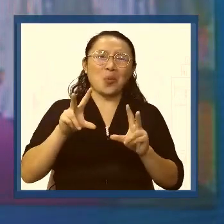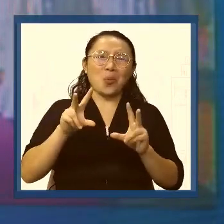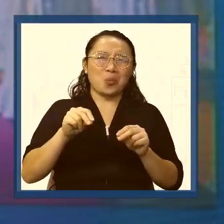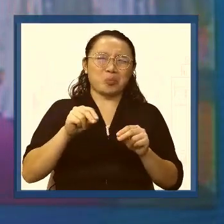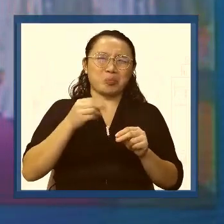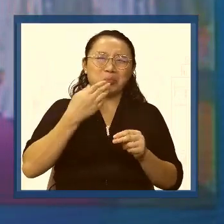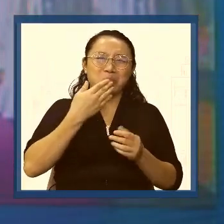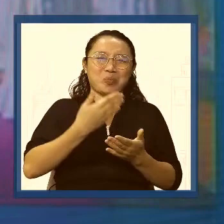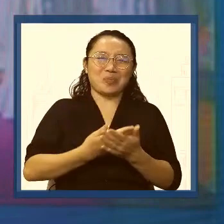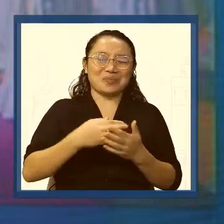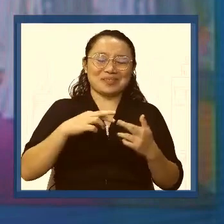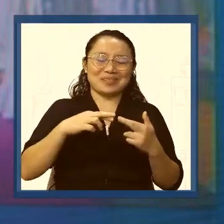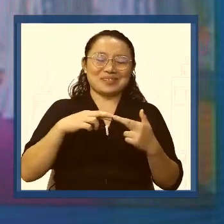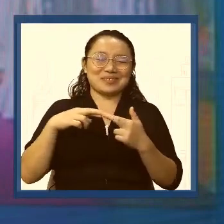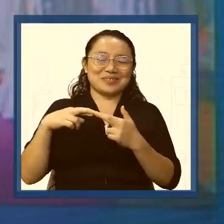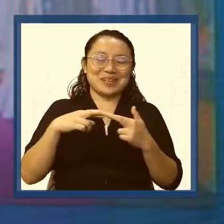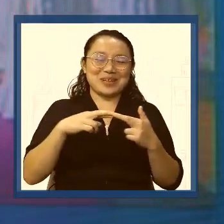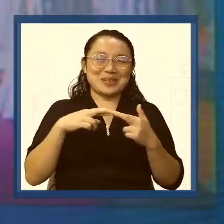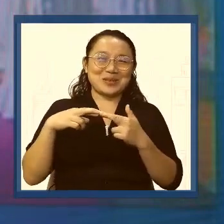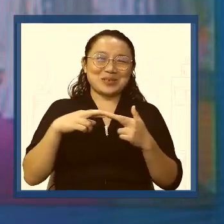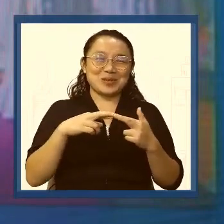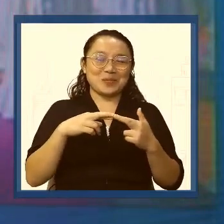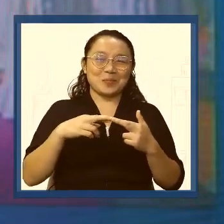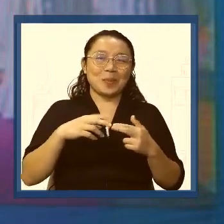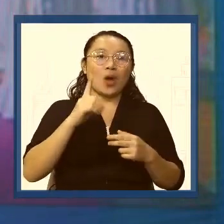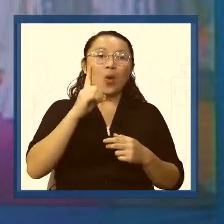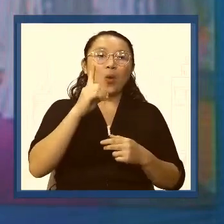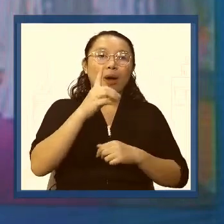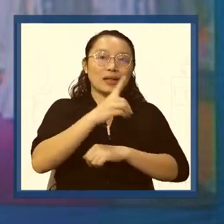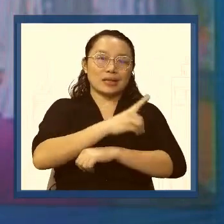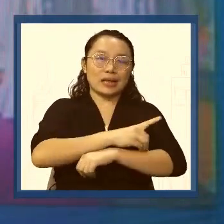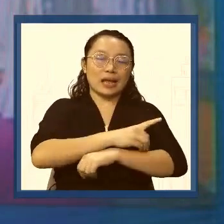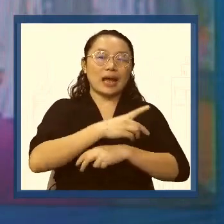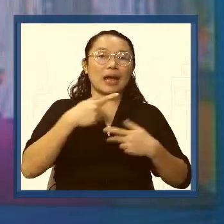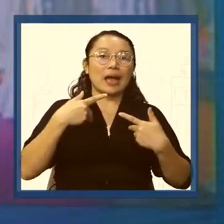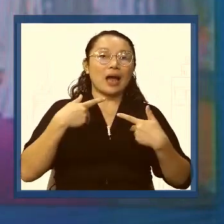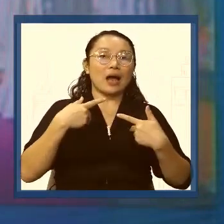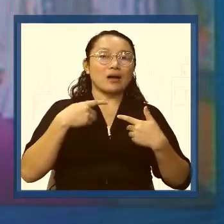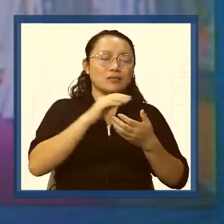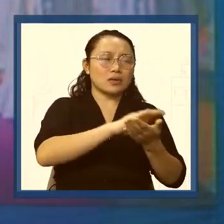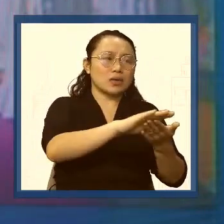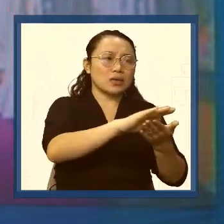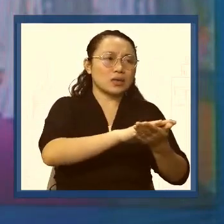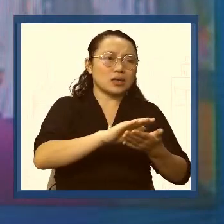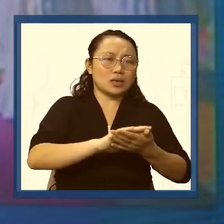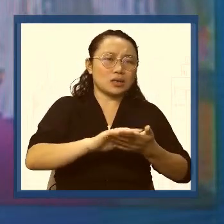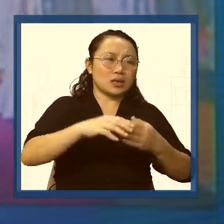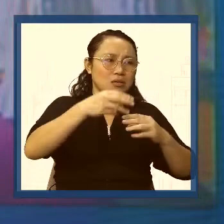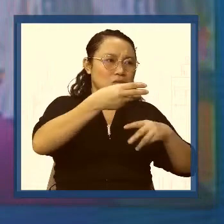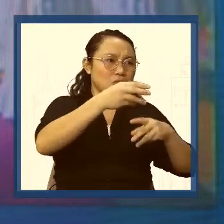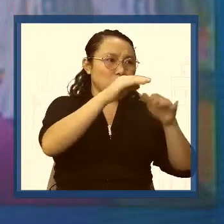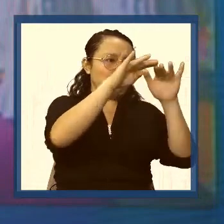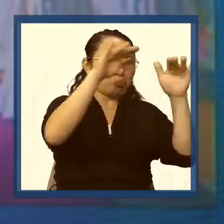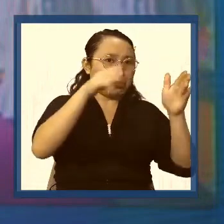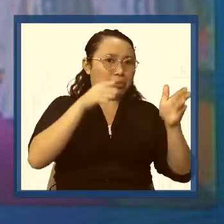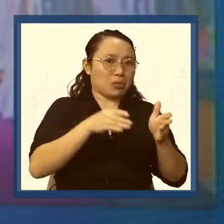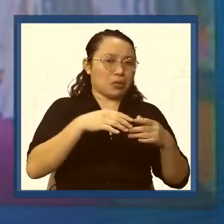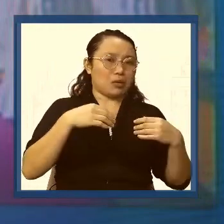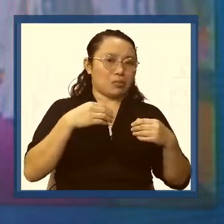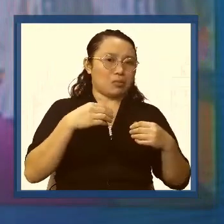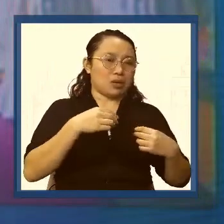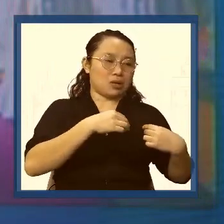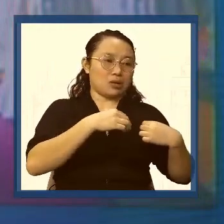relasyon. O sa kadlaw, nanlimpyo siya sa ilahang aparador. Iyang gi silhigan, iyang gipangaray sa mga